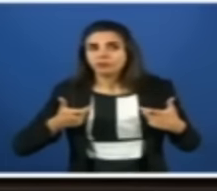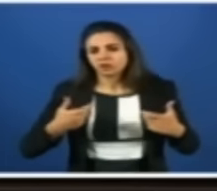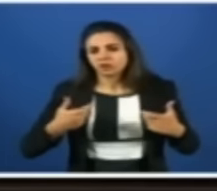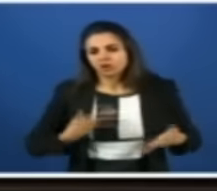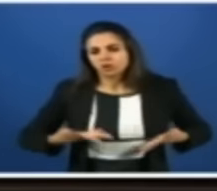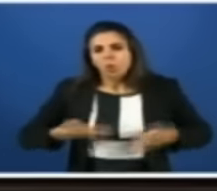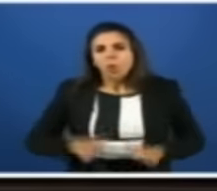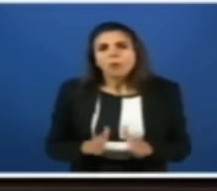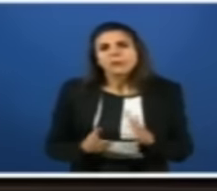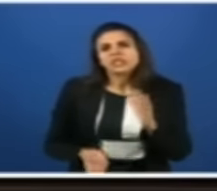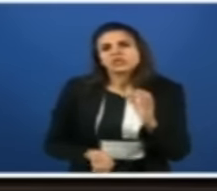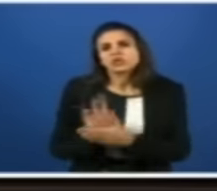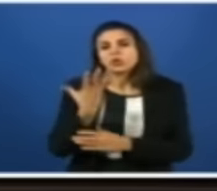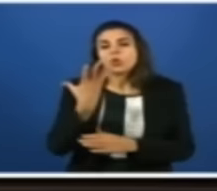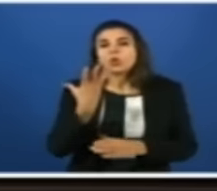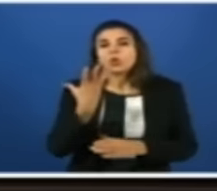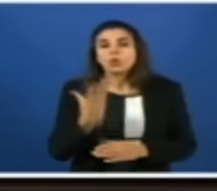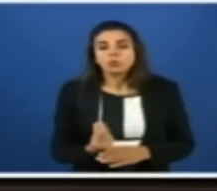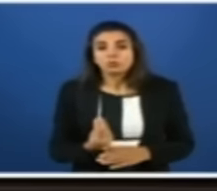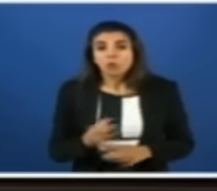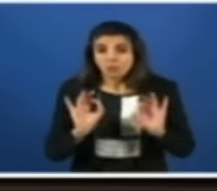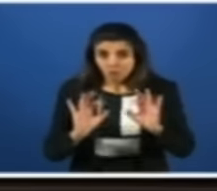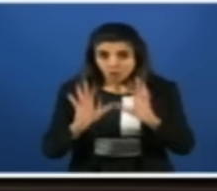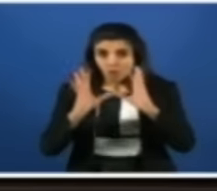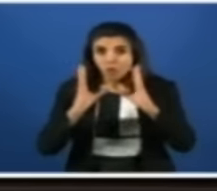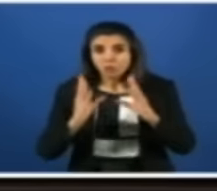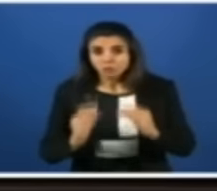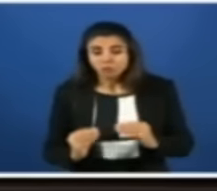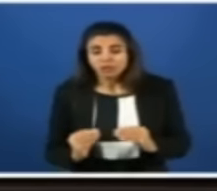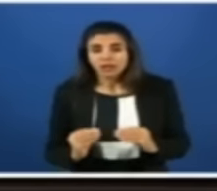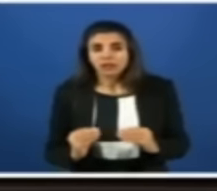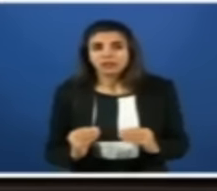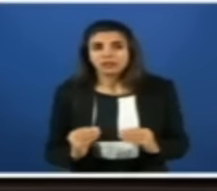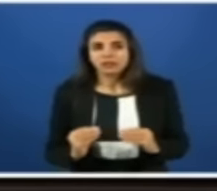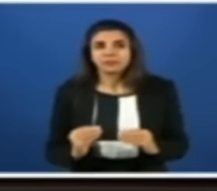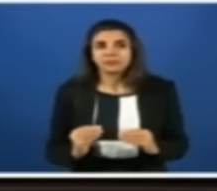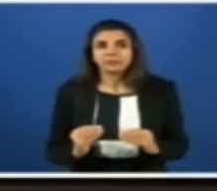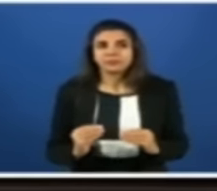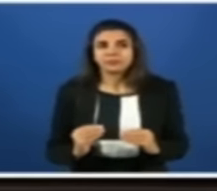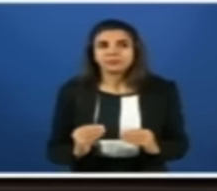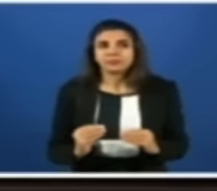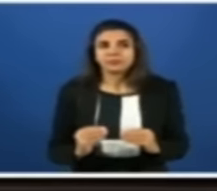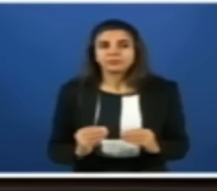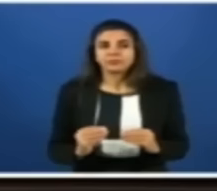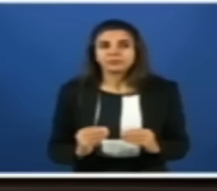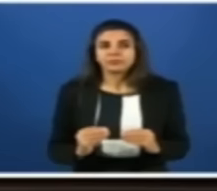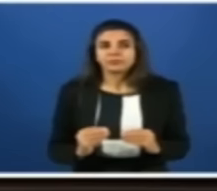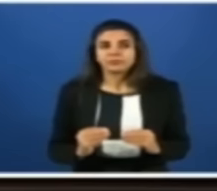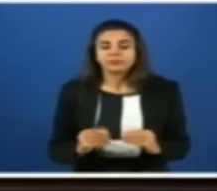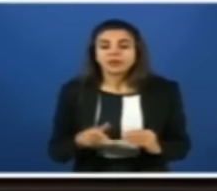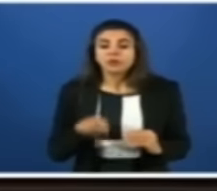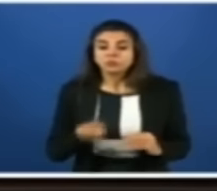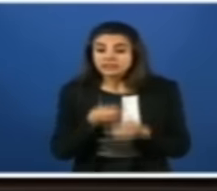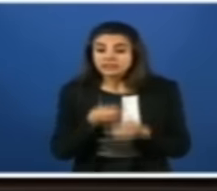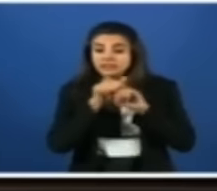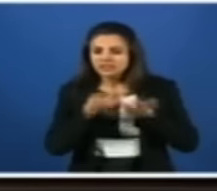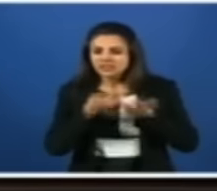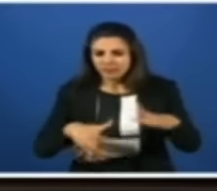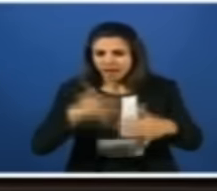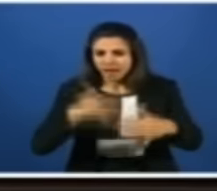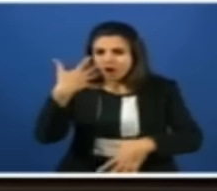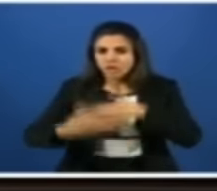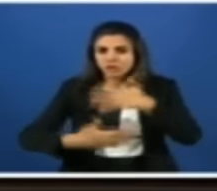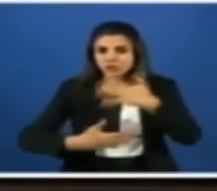doğmuştur. İşte bu durumun, sistemdeki bu